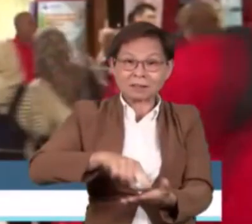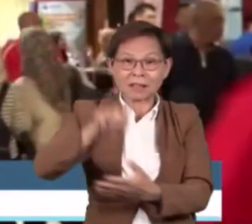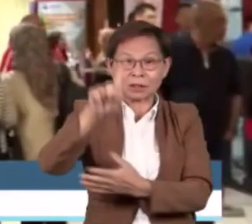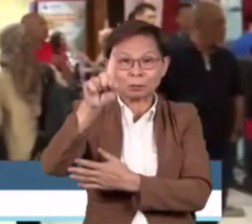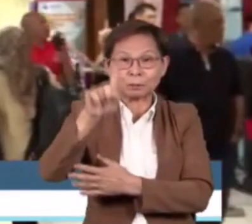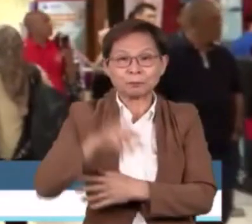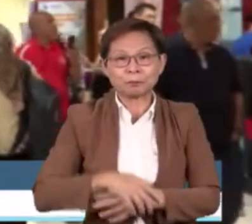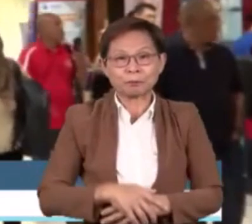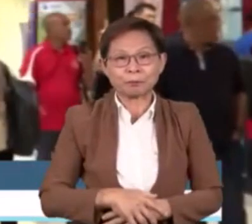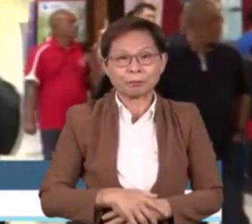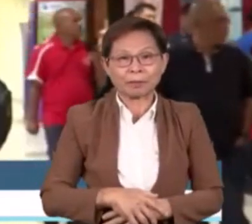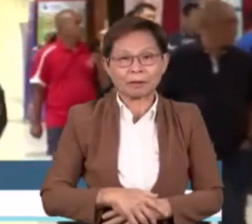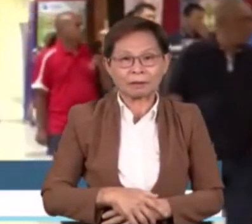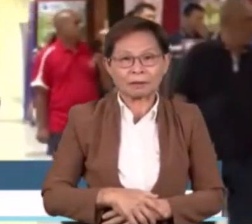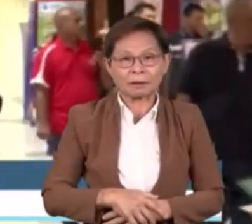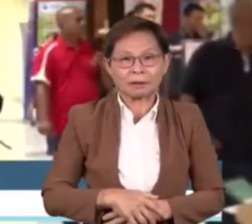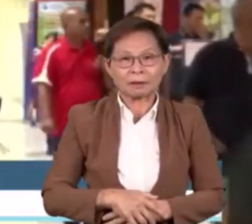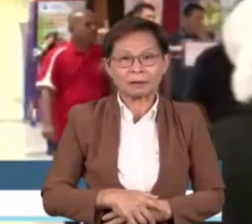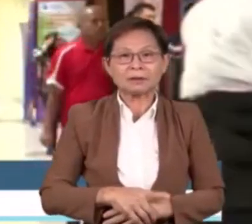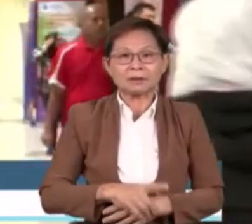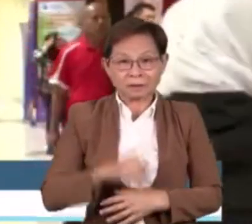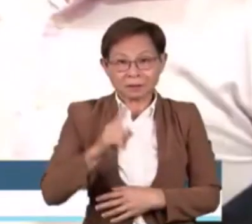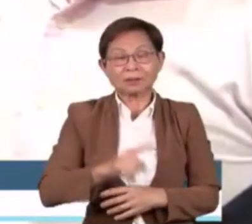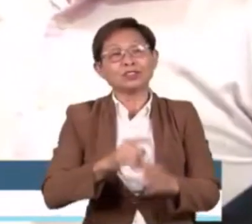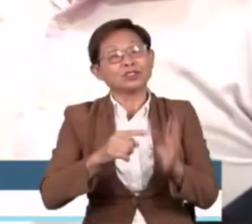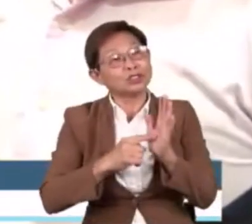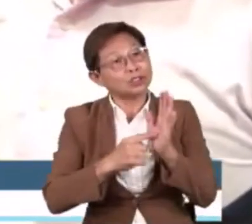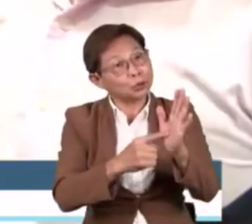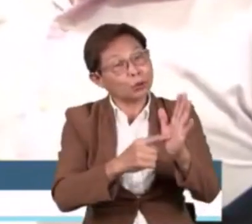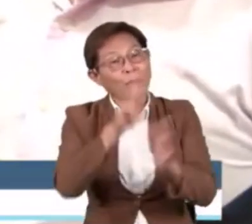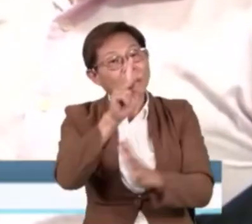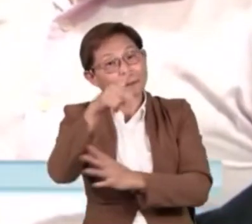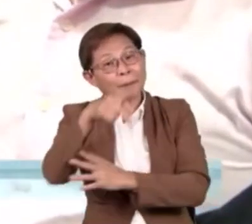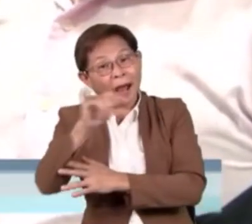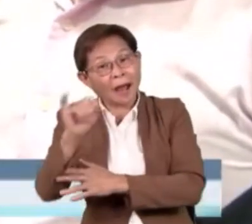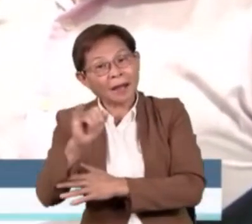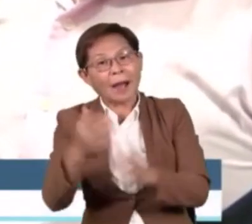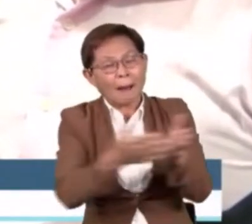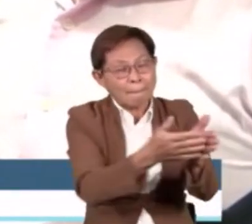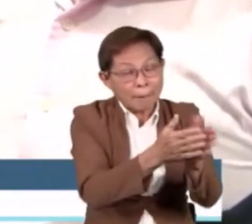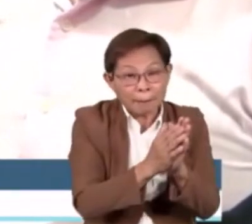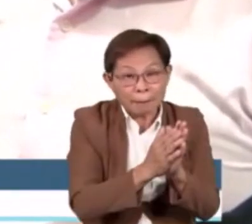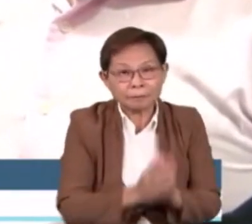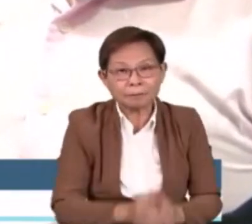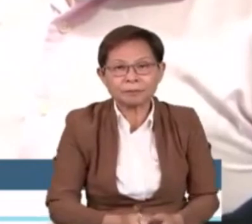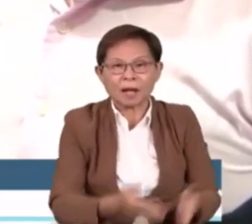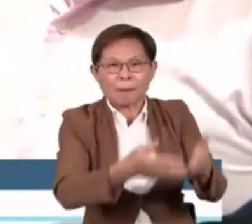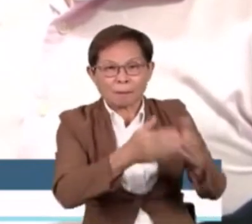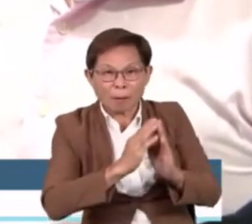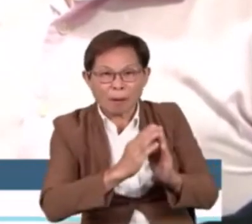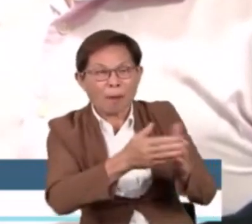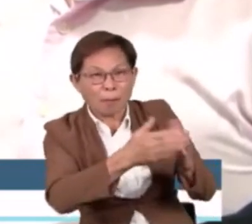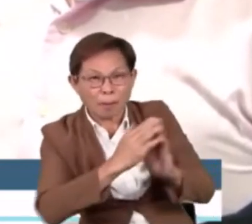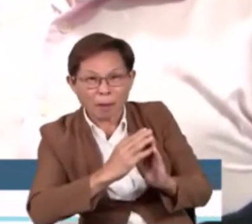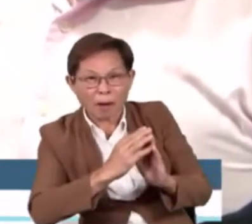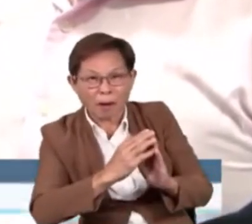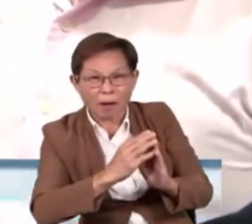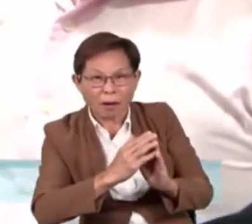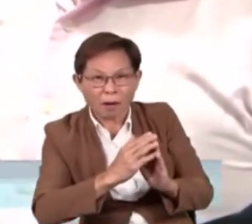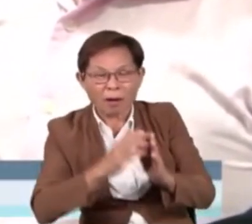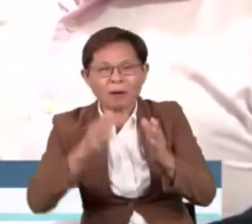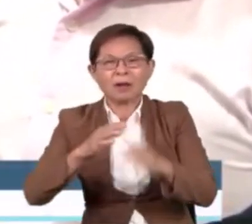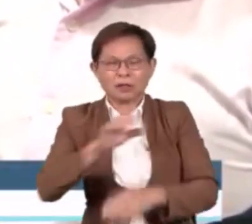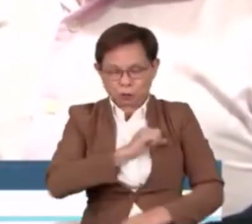dipanggil seperti penanda aras. Tuntutan-tuntutan yang tidak sepatutnya dibuat oleh Sultan